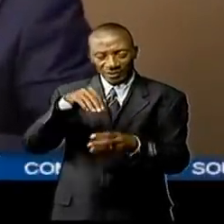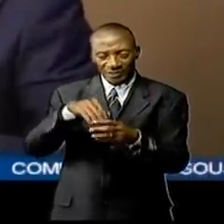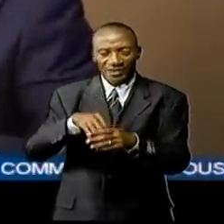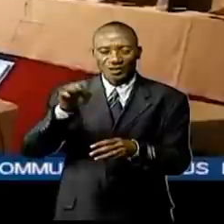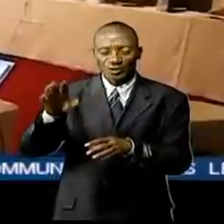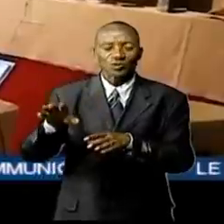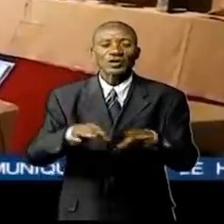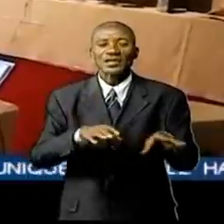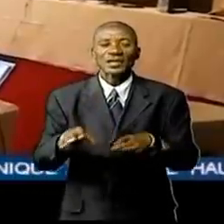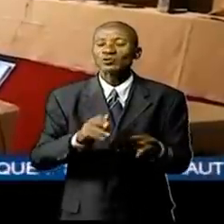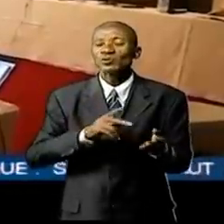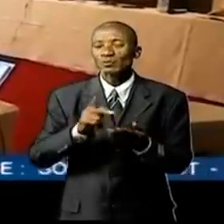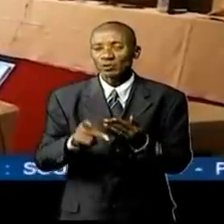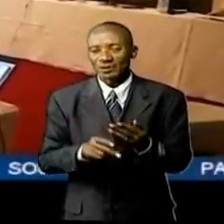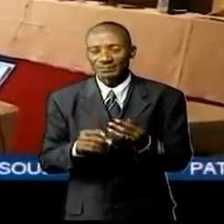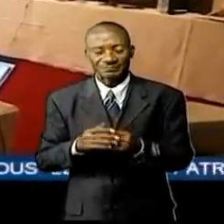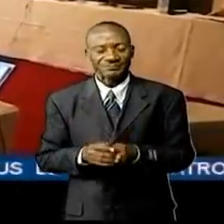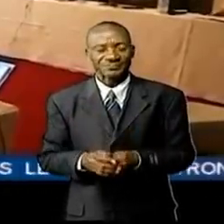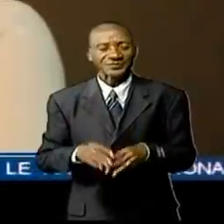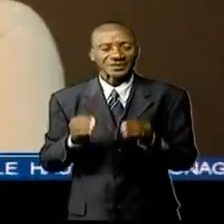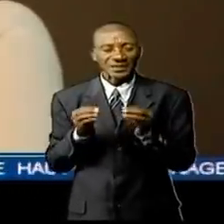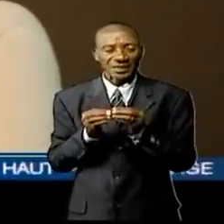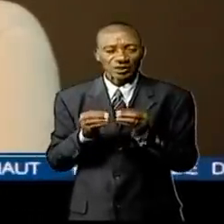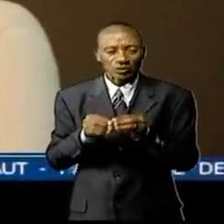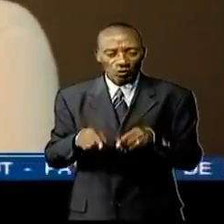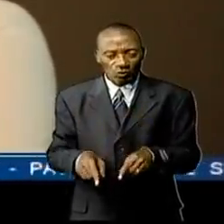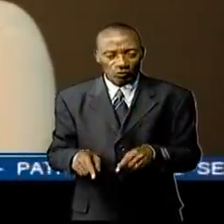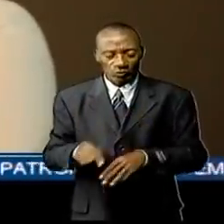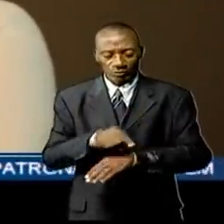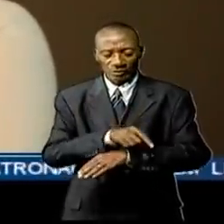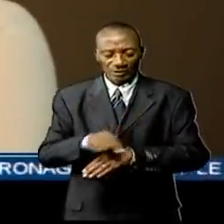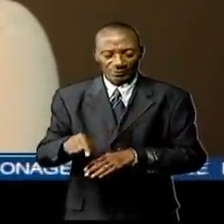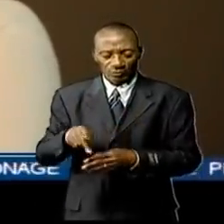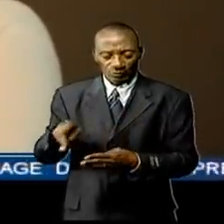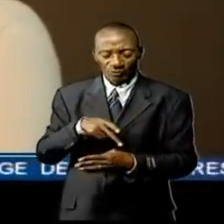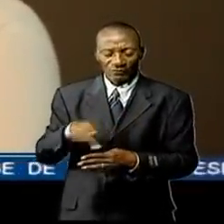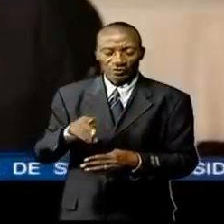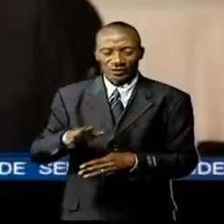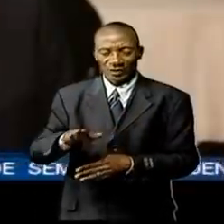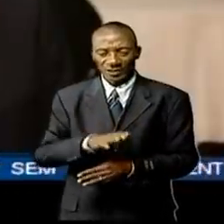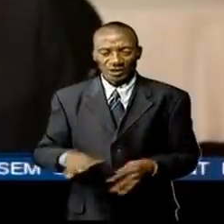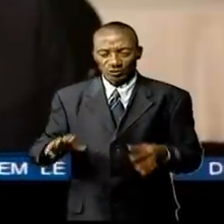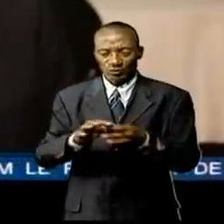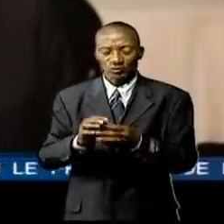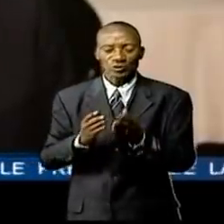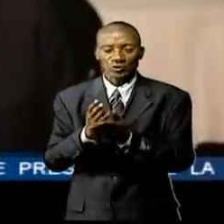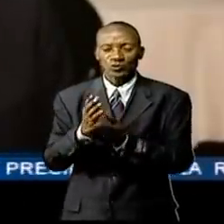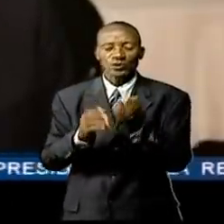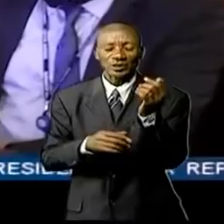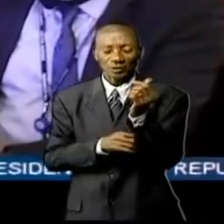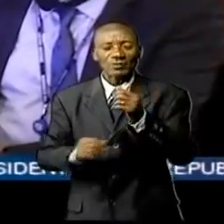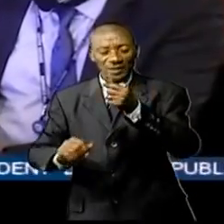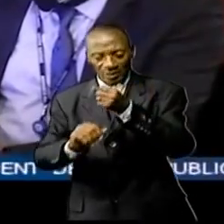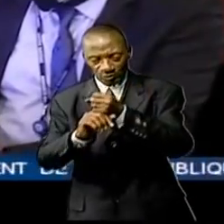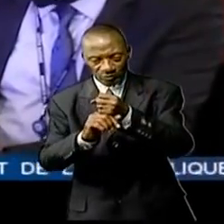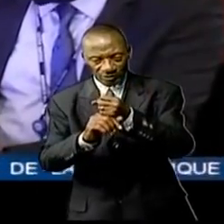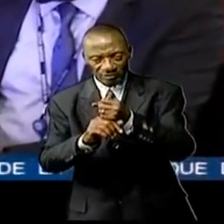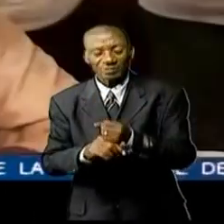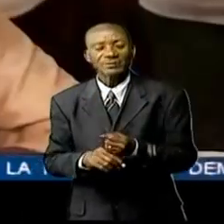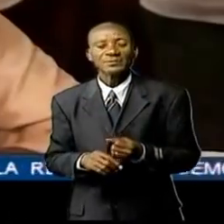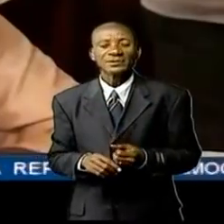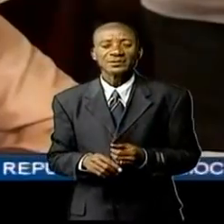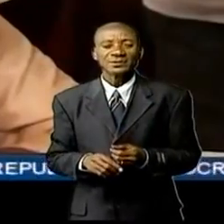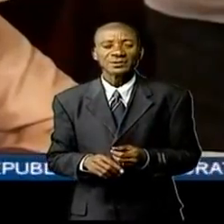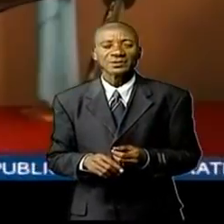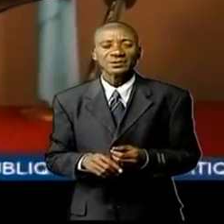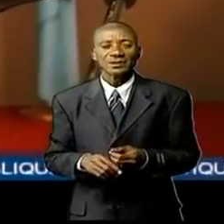2021-2022. Ce séminaire, organisé avec l'appui du Bureau conjoint des Nations Unies aux droits de l'homme, jette les bases de deux piliers